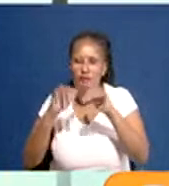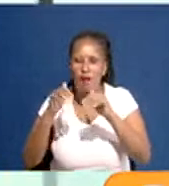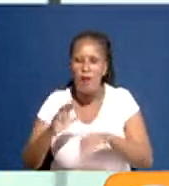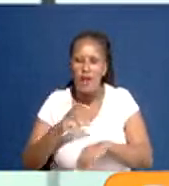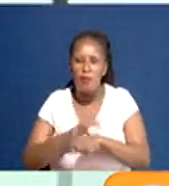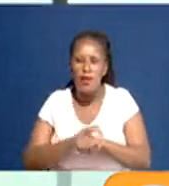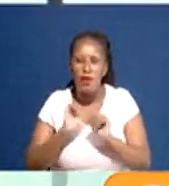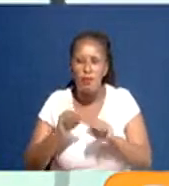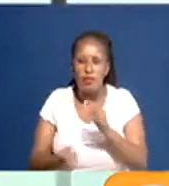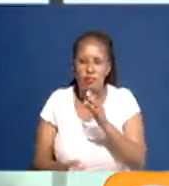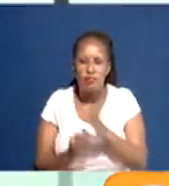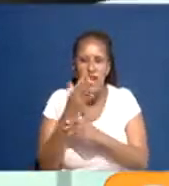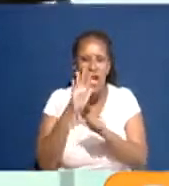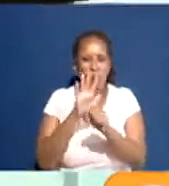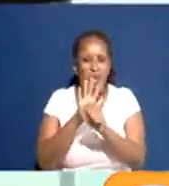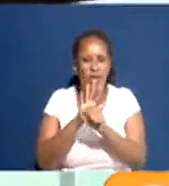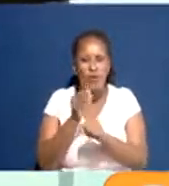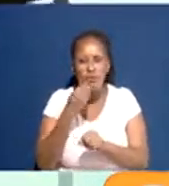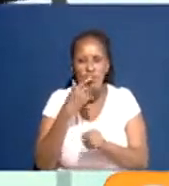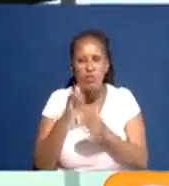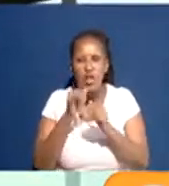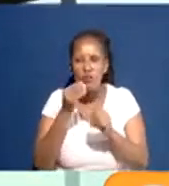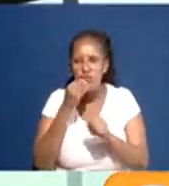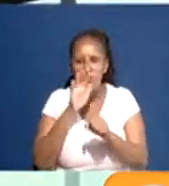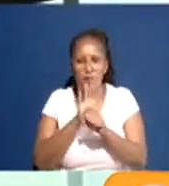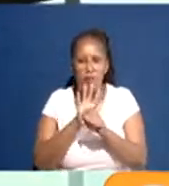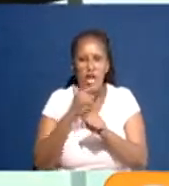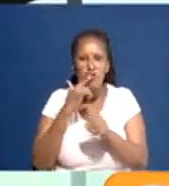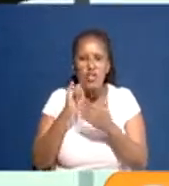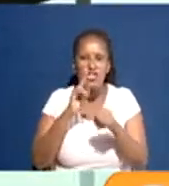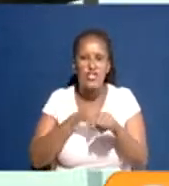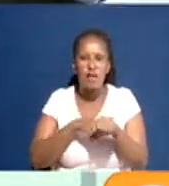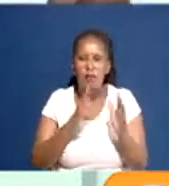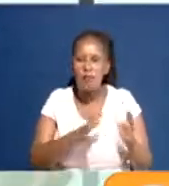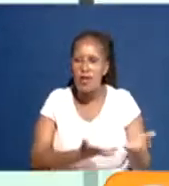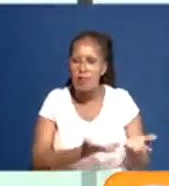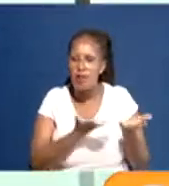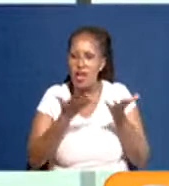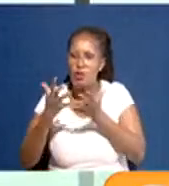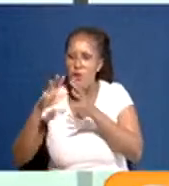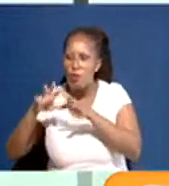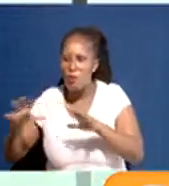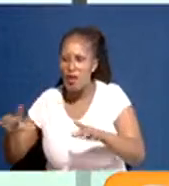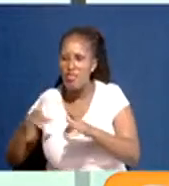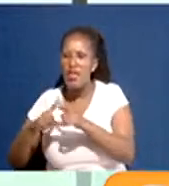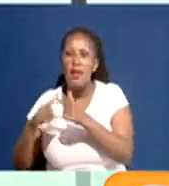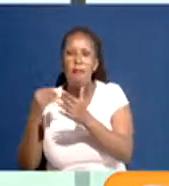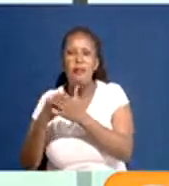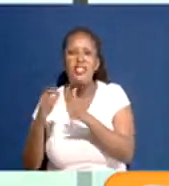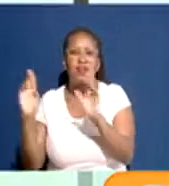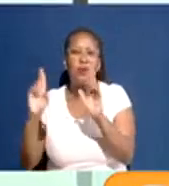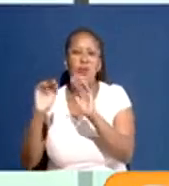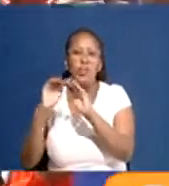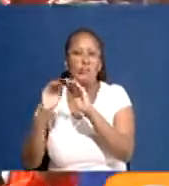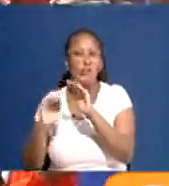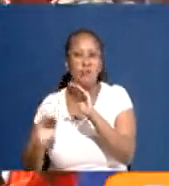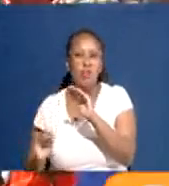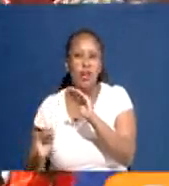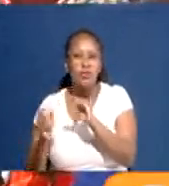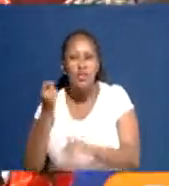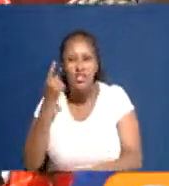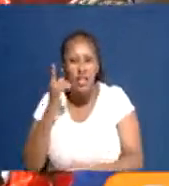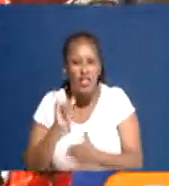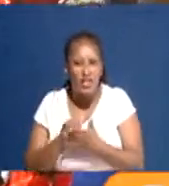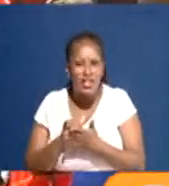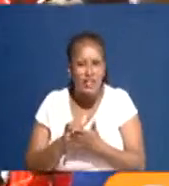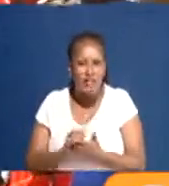ndio chakula ikue kingi, ikifika pale sokoni iwe bei yake imepungua. Tunaelewana?